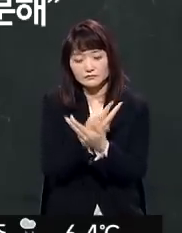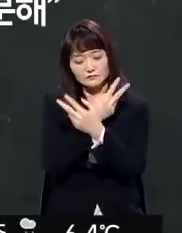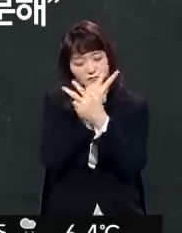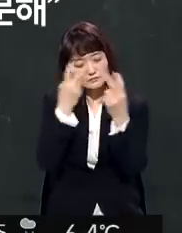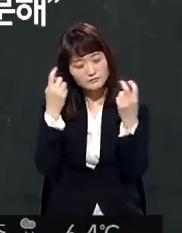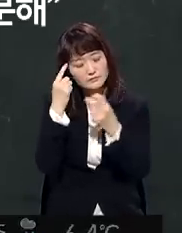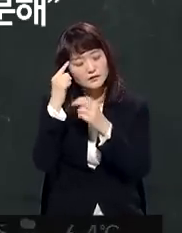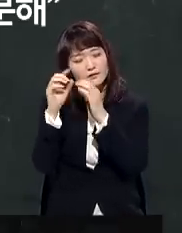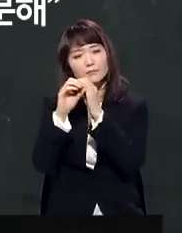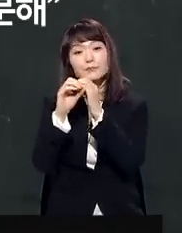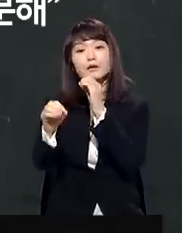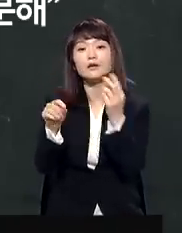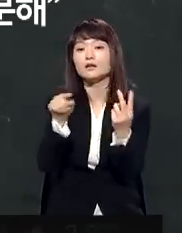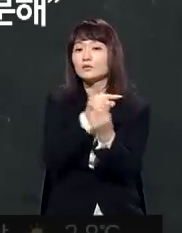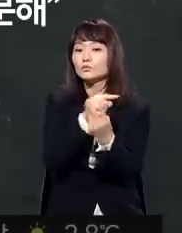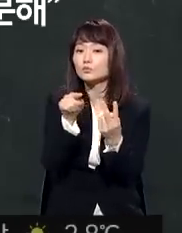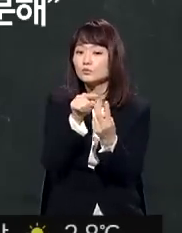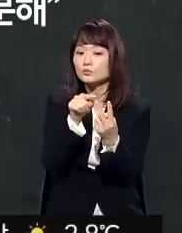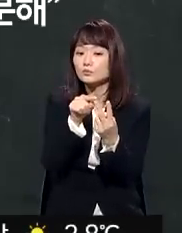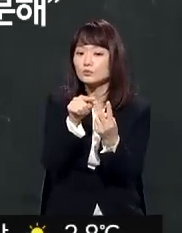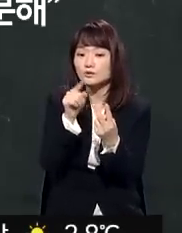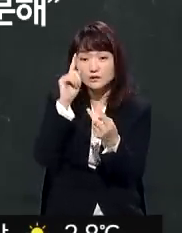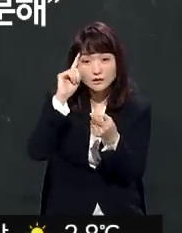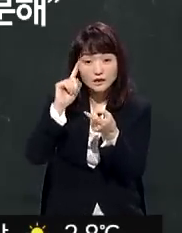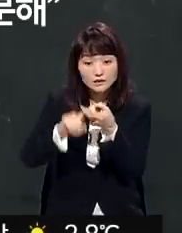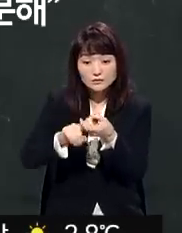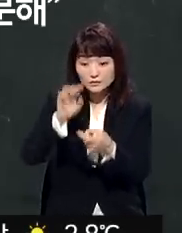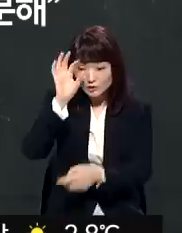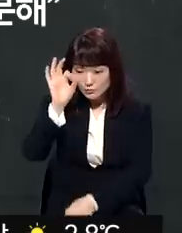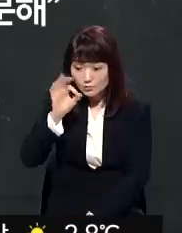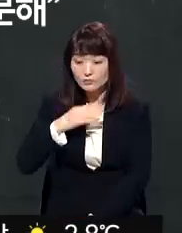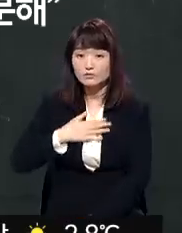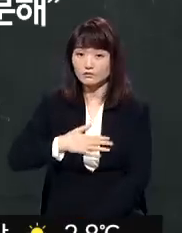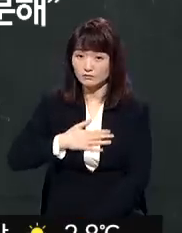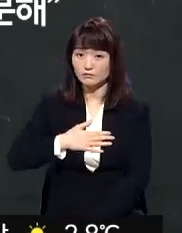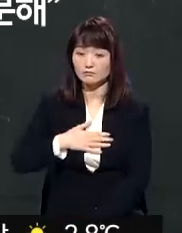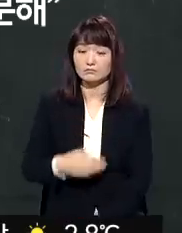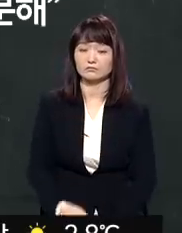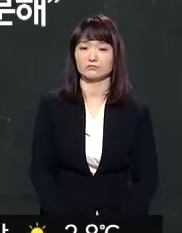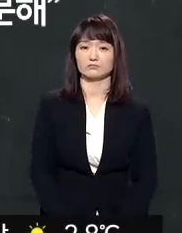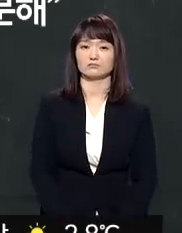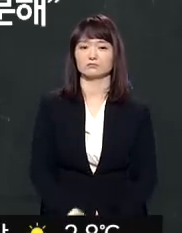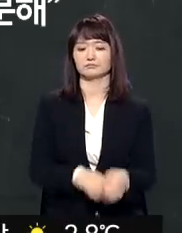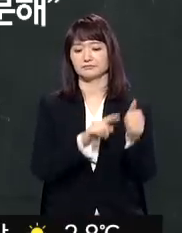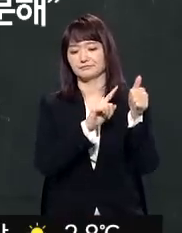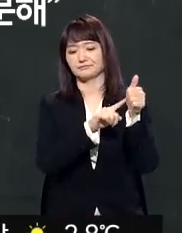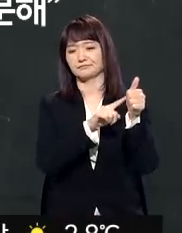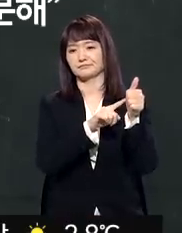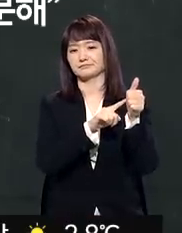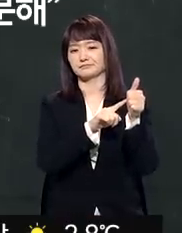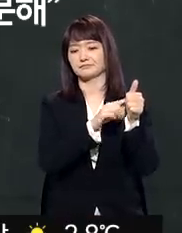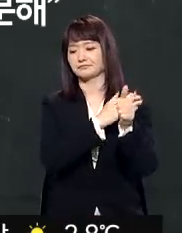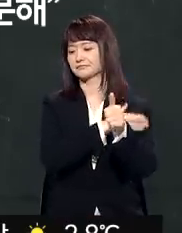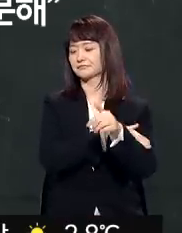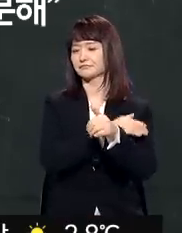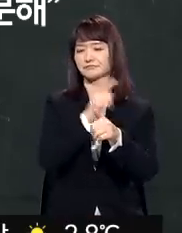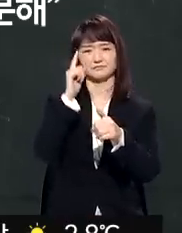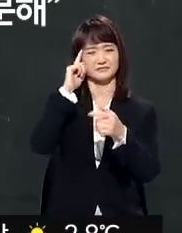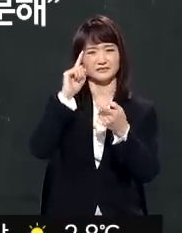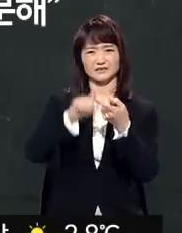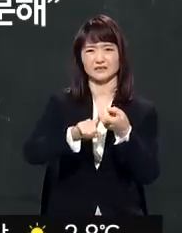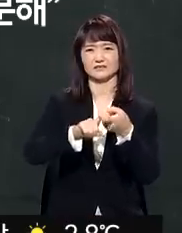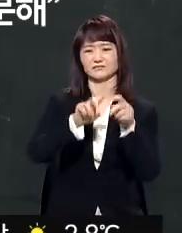정신을 잃었는지 그 사람 조금만 관심을 두면 알 수 있는 상황이었는데 무언장은 그런 걸 전혀 관심에 두지